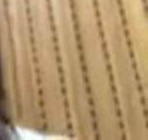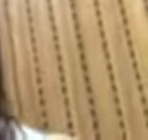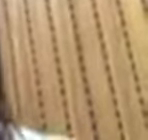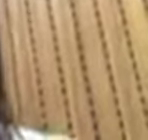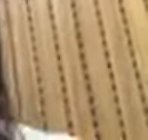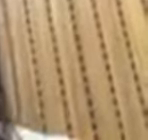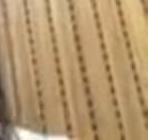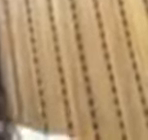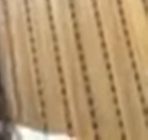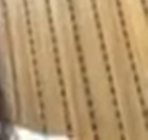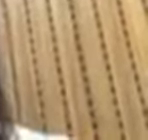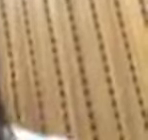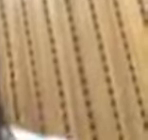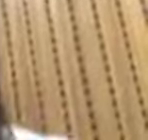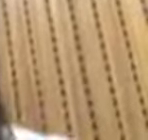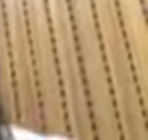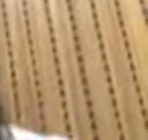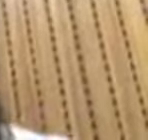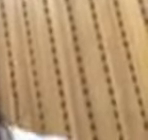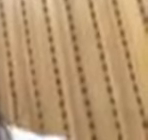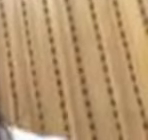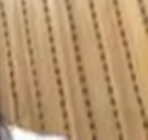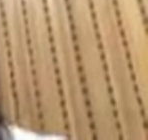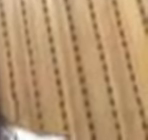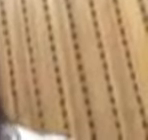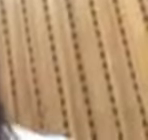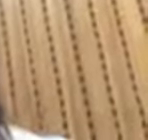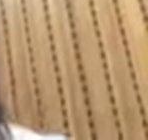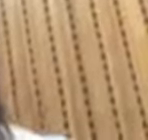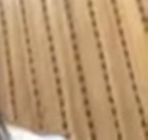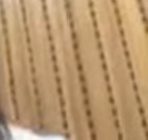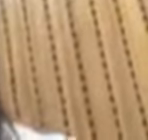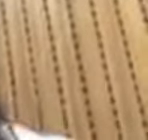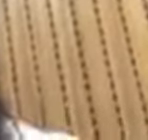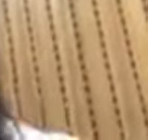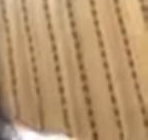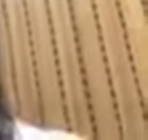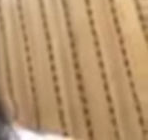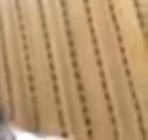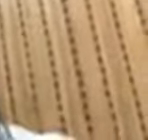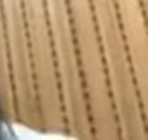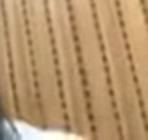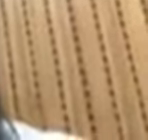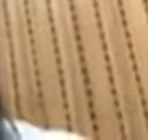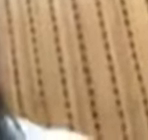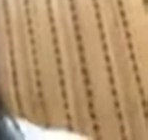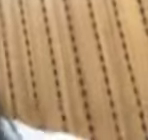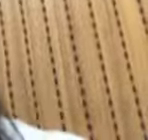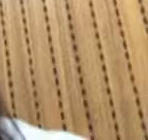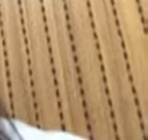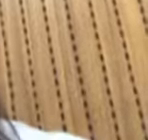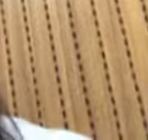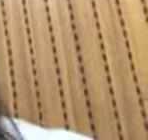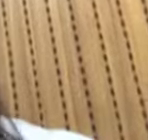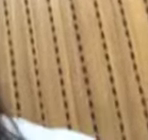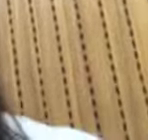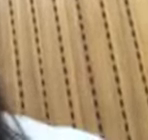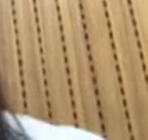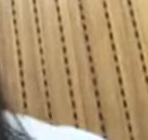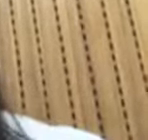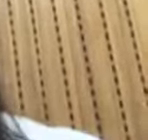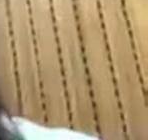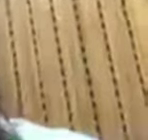ดไปนะคะเดี๋ยวกำลังกลับมาใหม่ค่ะเดี๋ยวเรากลับไปชมการอภิปรายนะของส.ส.อมรัตน์จาก จังหวัดรา